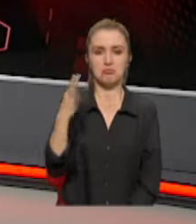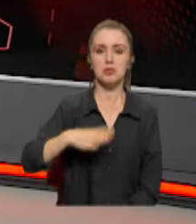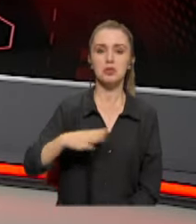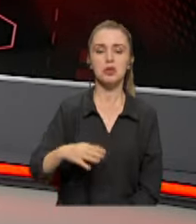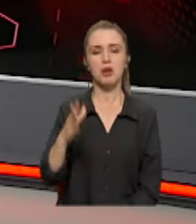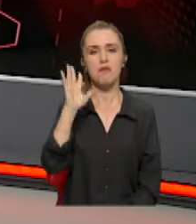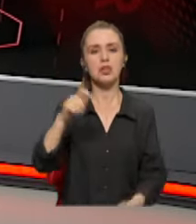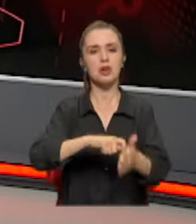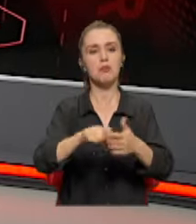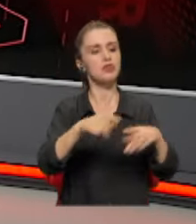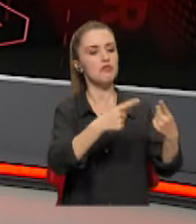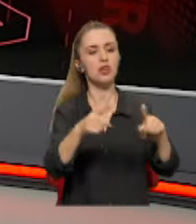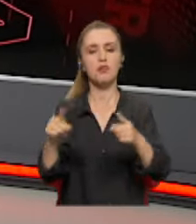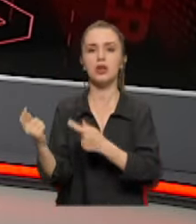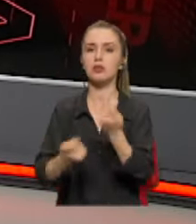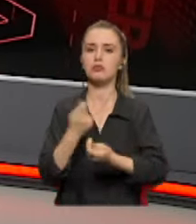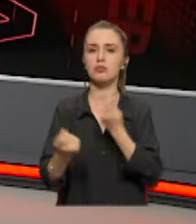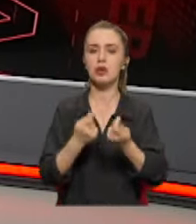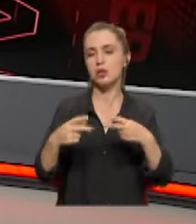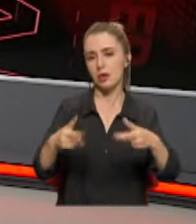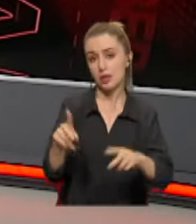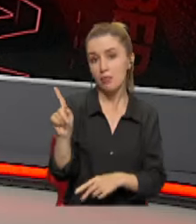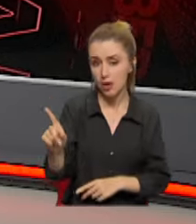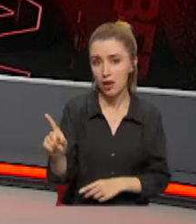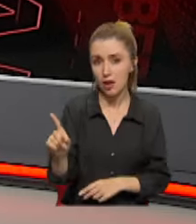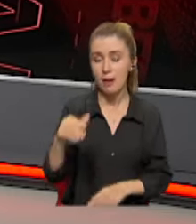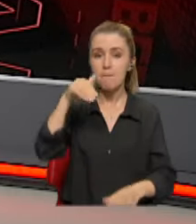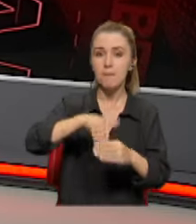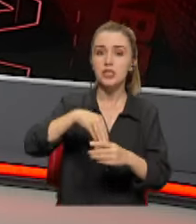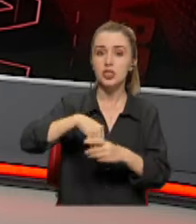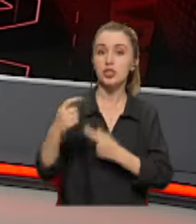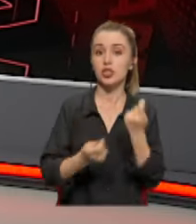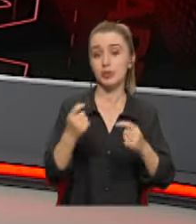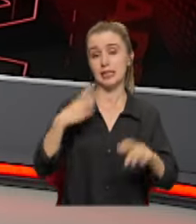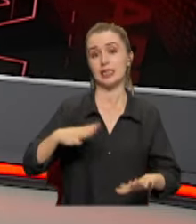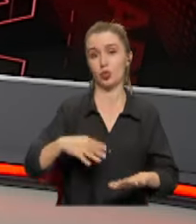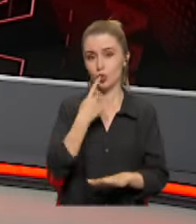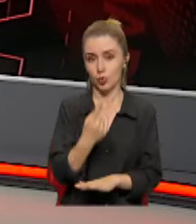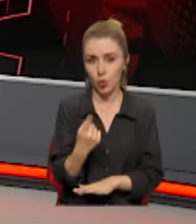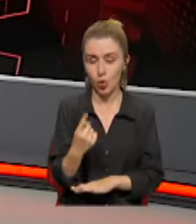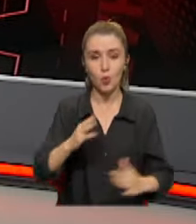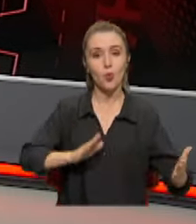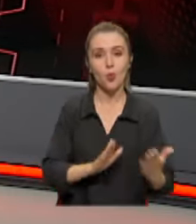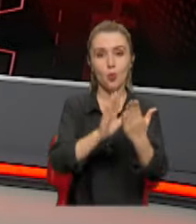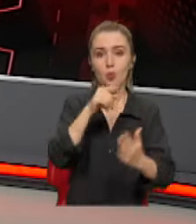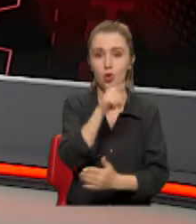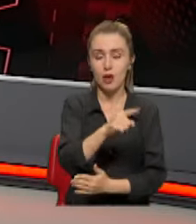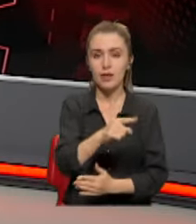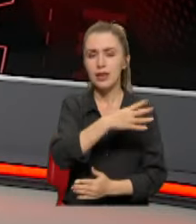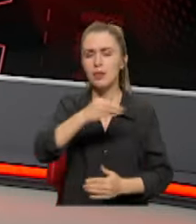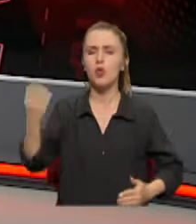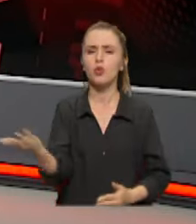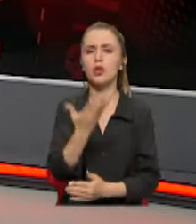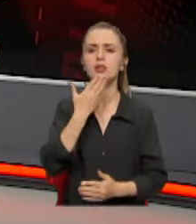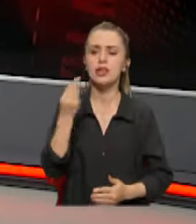yüksek maaşla farklı yerlerde çalıştırabilirdim ama mecliste çalışmasını istedim dedi. Muhalefettense